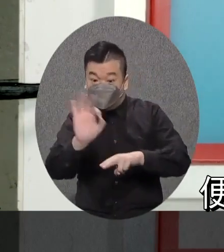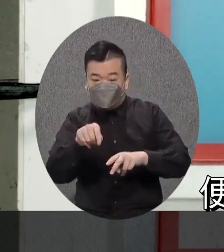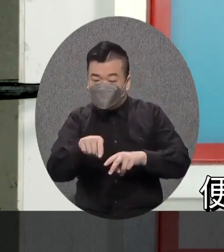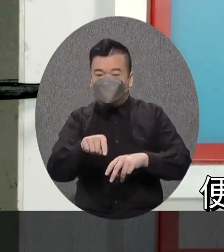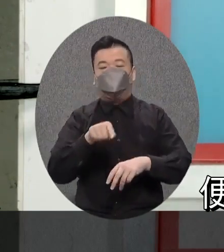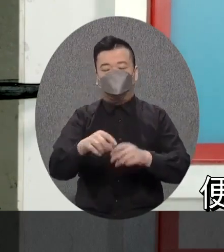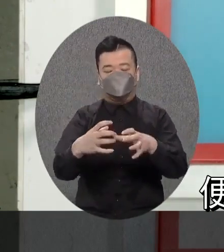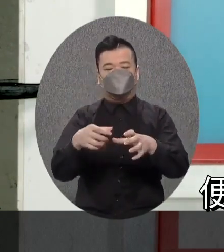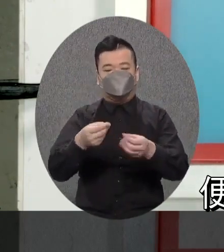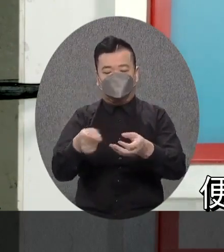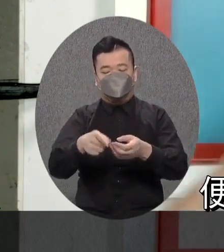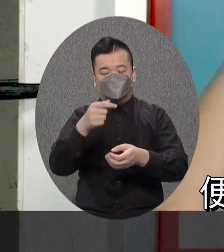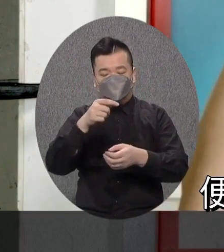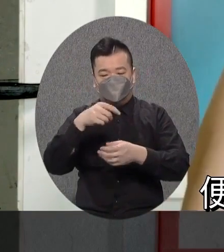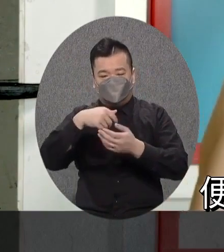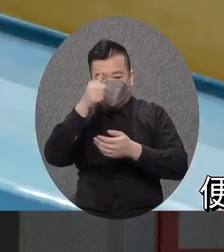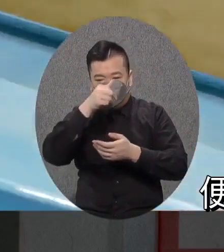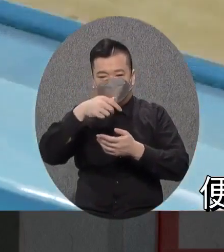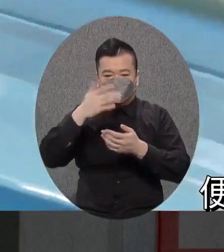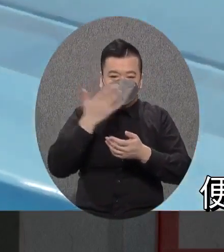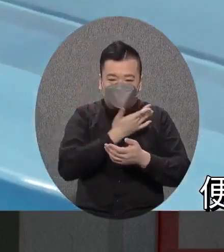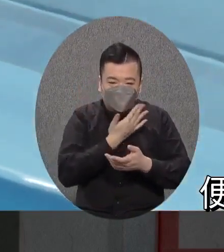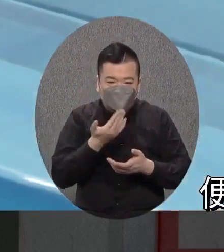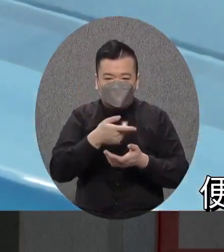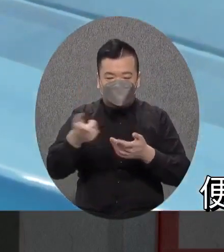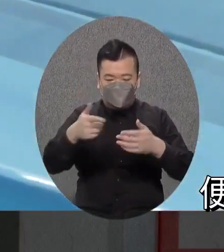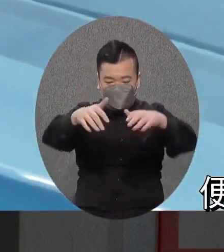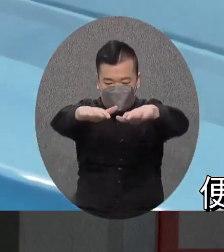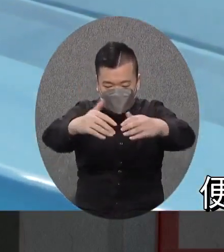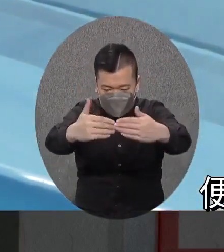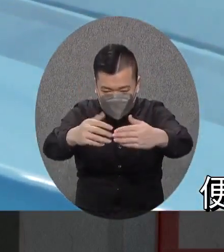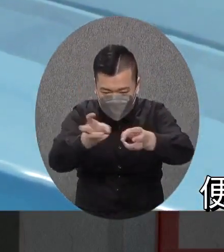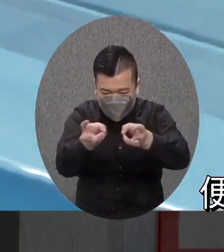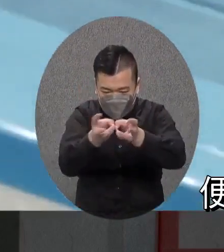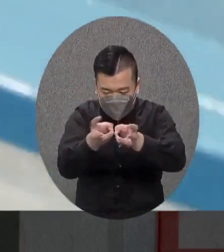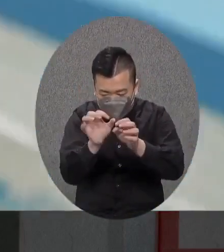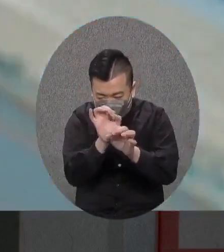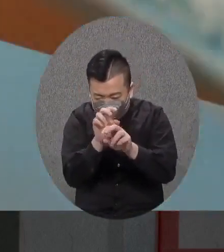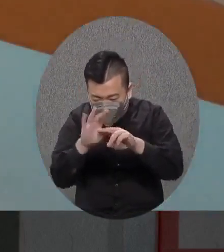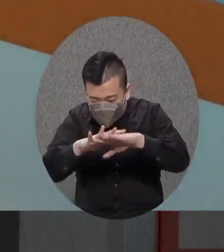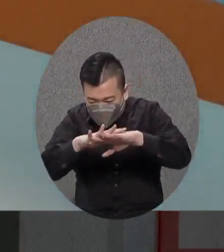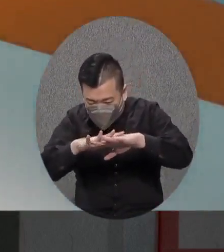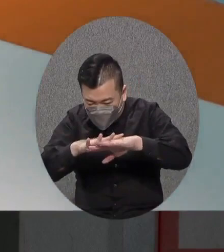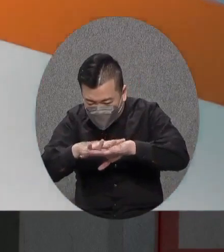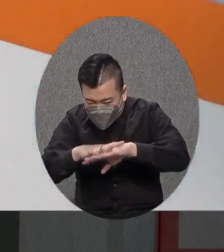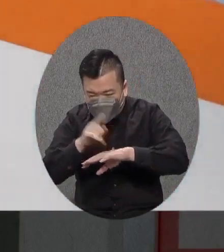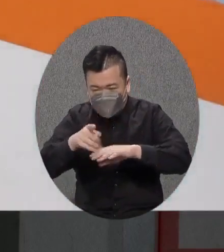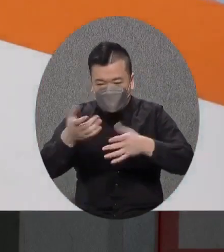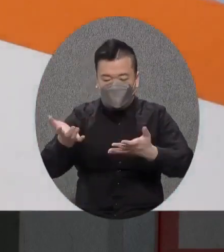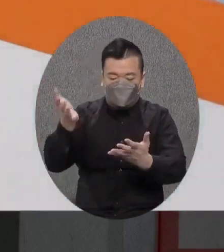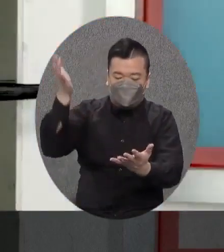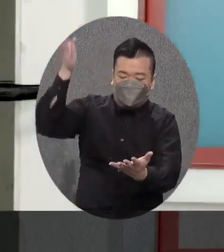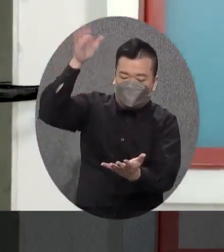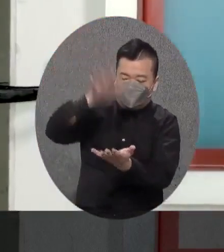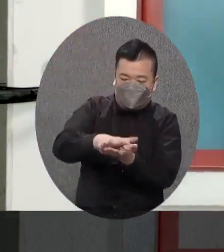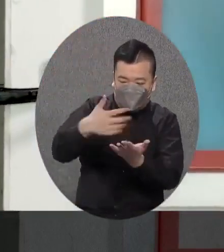就會咧係讓呢啲油墨啦，或者係顏料啦，就通過呢好幼細嘅網孔咧，係印喺放喺佢下邊嘅紙